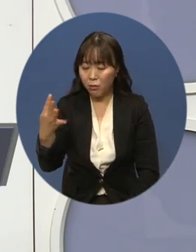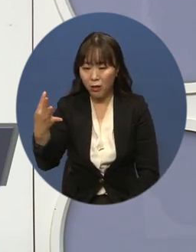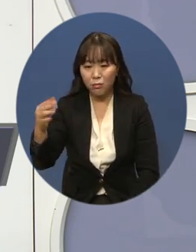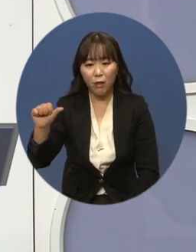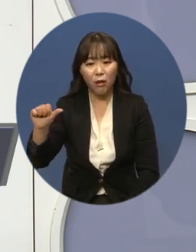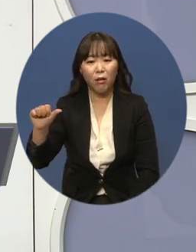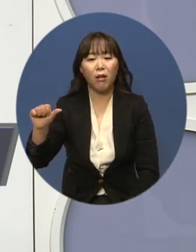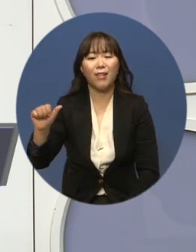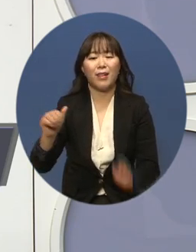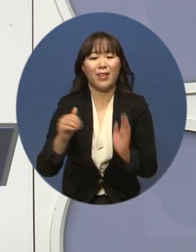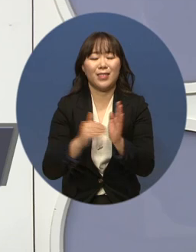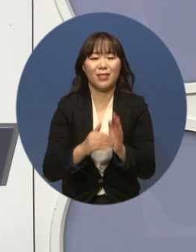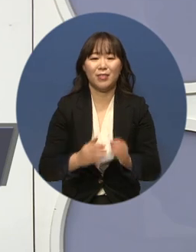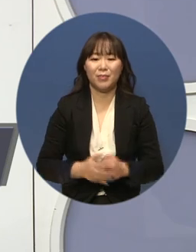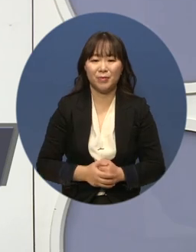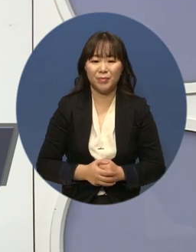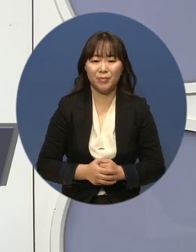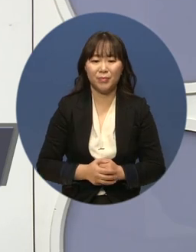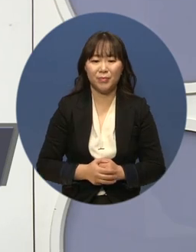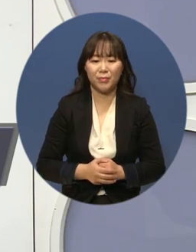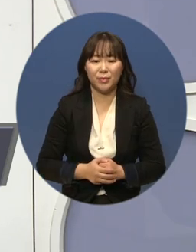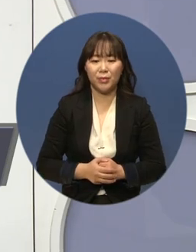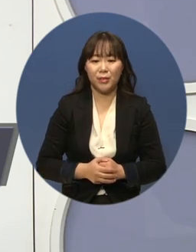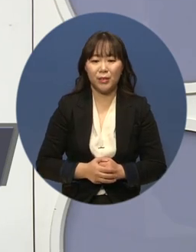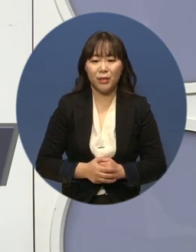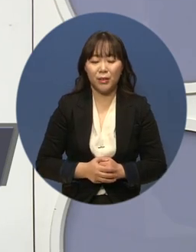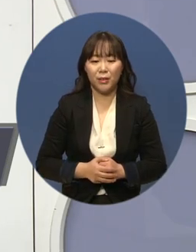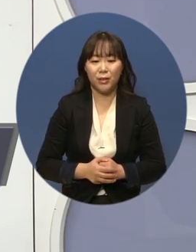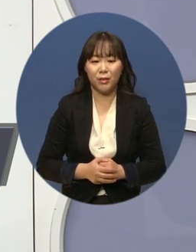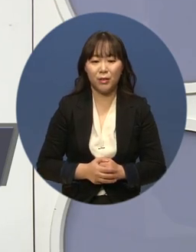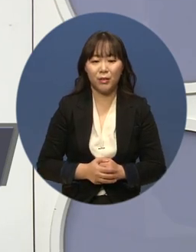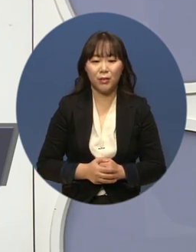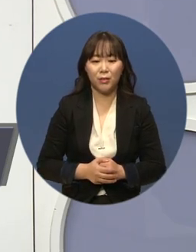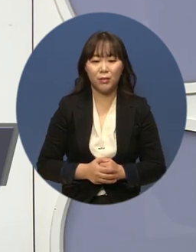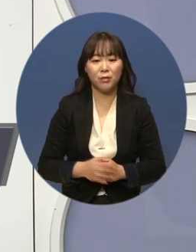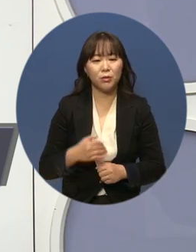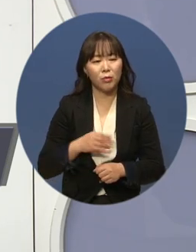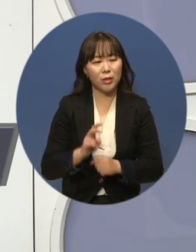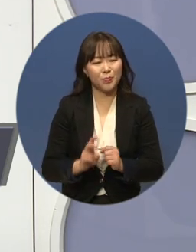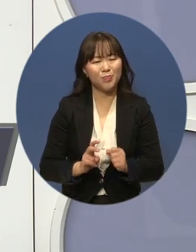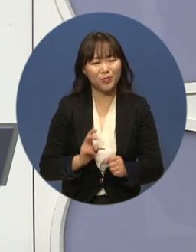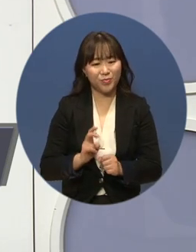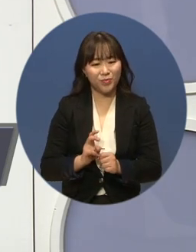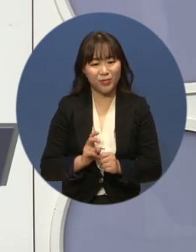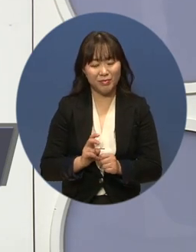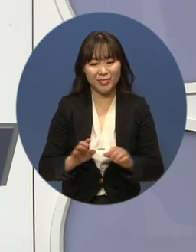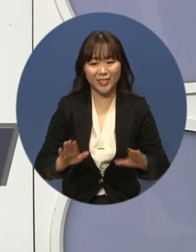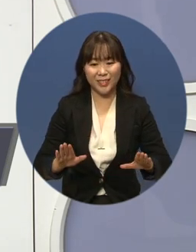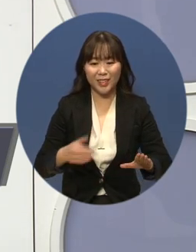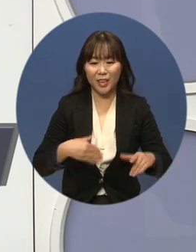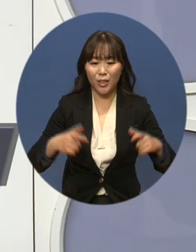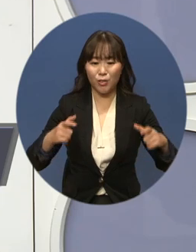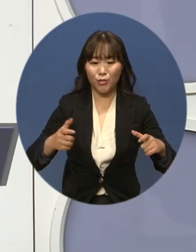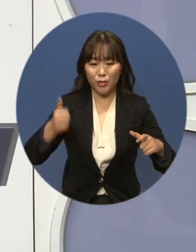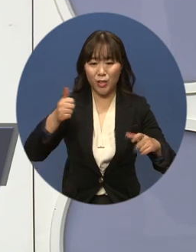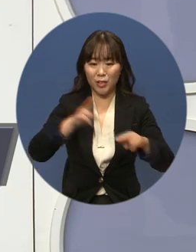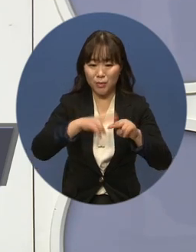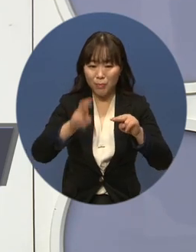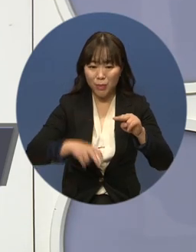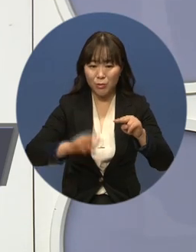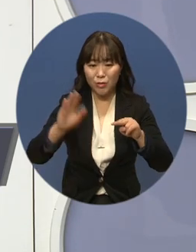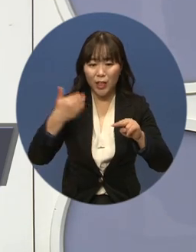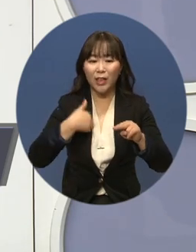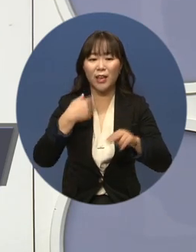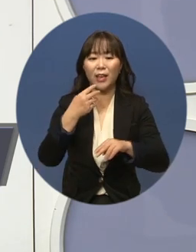45살까지 했거든요. 4살까지만으로 했는데 저는 20년 해봐야 지금 제가 이제 군수 그만둔 지 20년 다